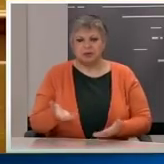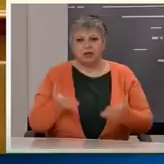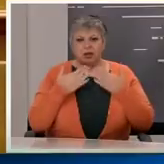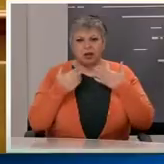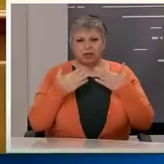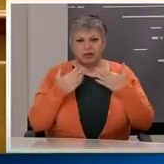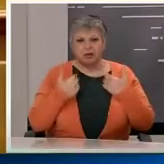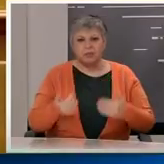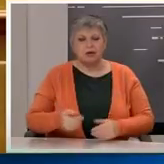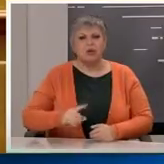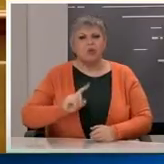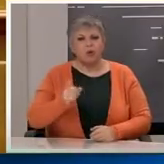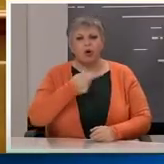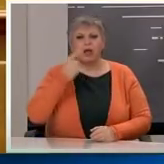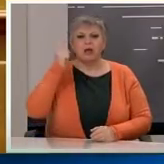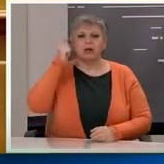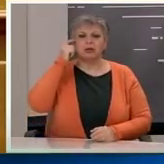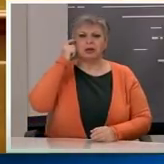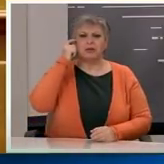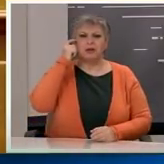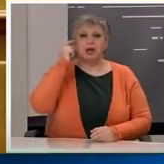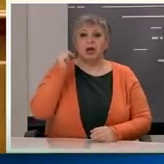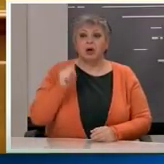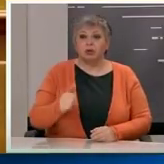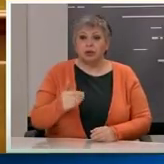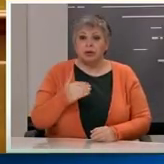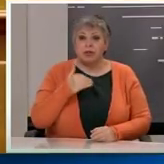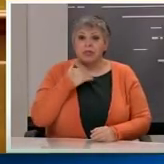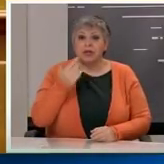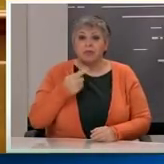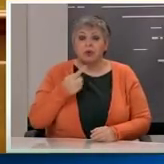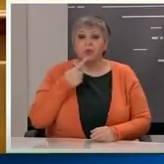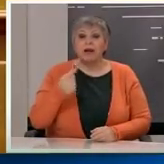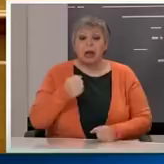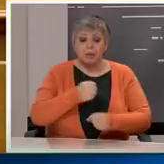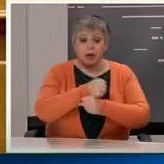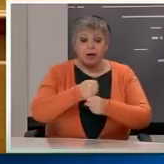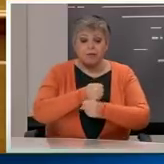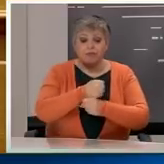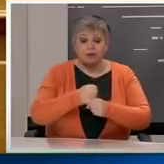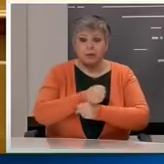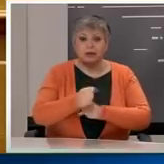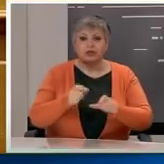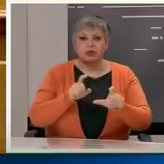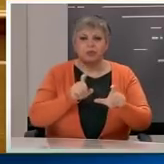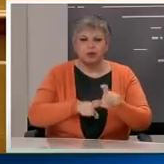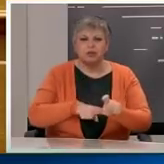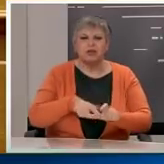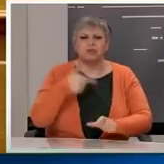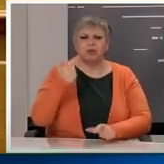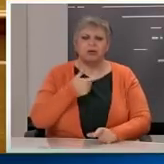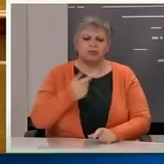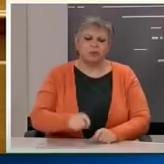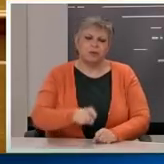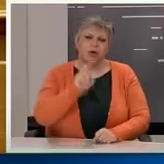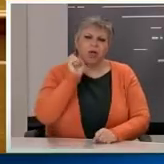Γιατί καταλαβαίνουν όλοι ότι δεν είναι δυνατόν οι φαρμακευτικές εταιρείες που έχουν επενδύσει εκατομμύρια